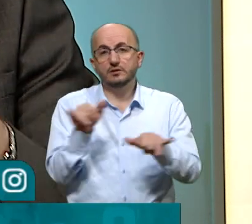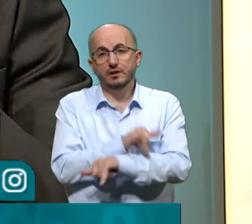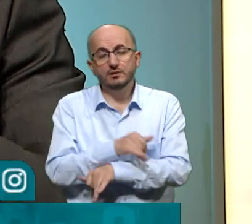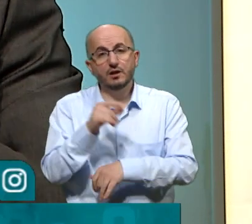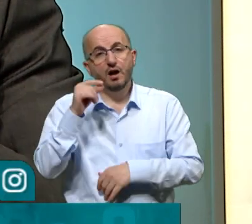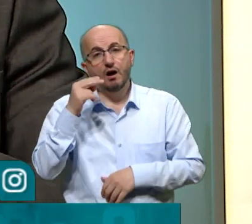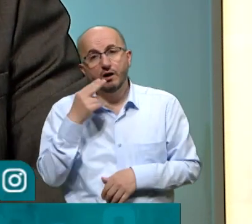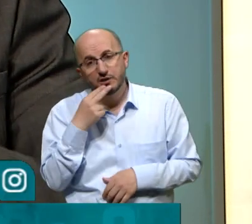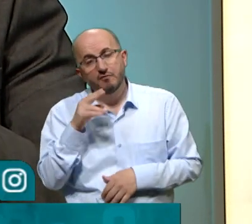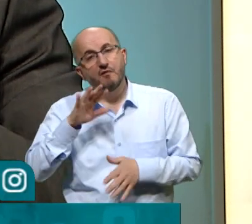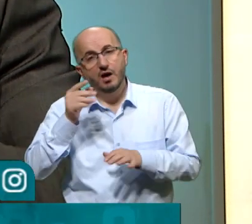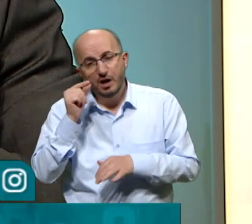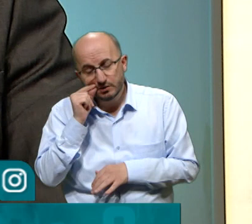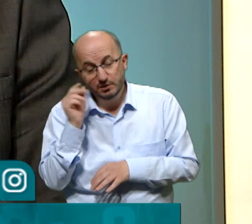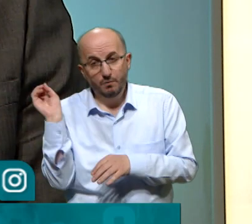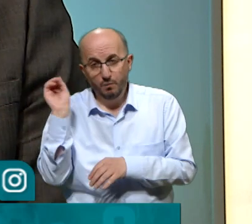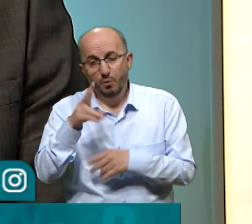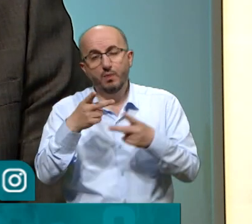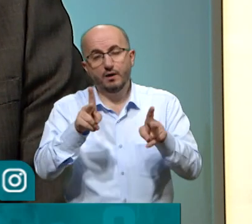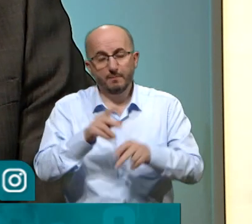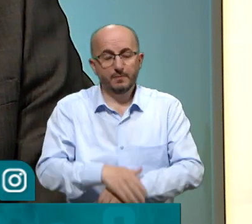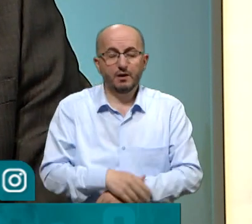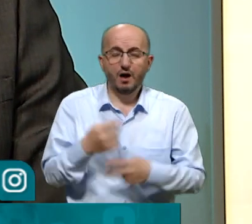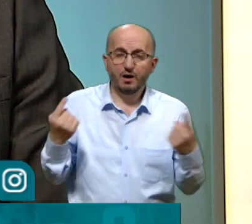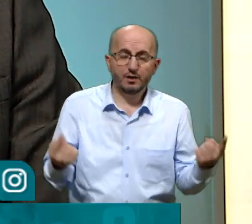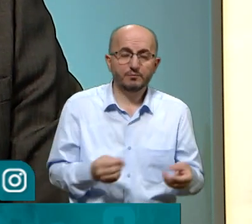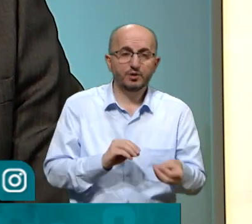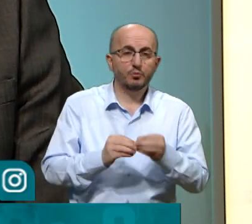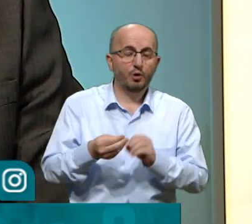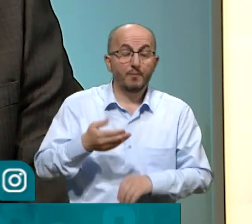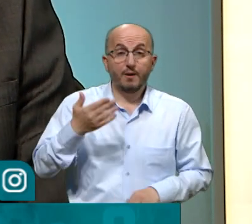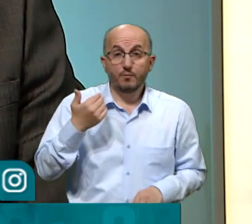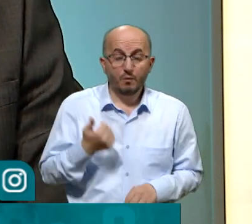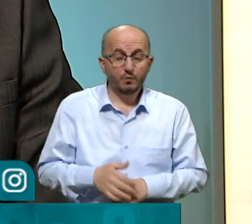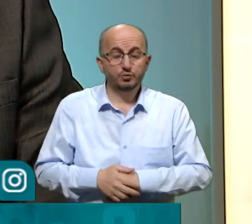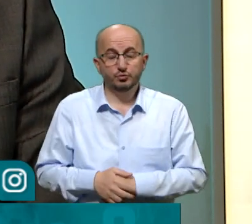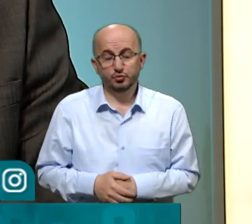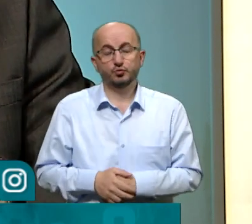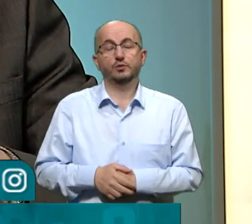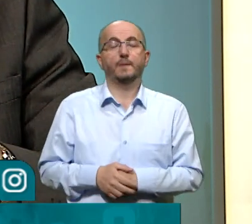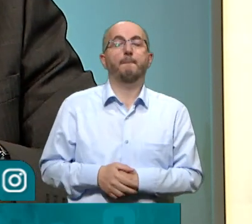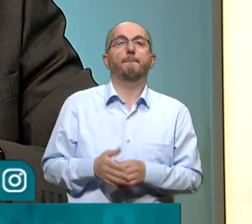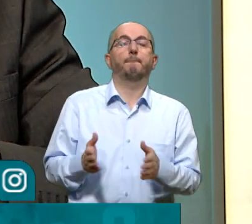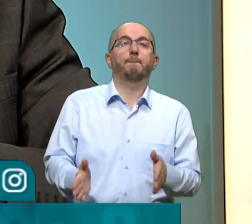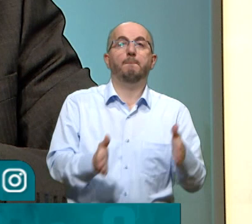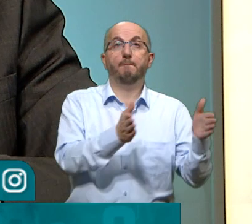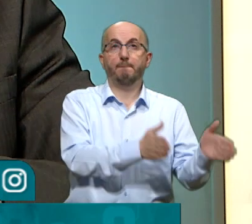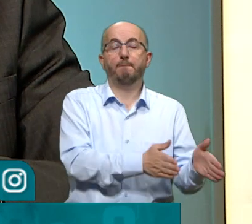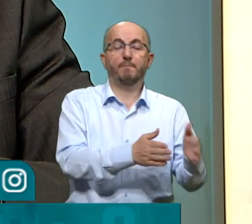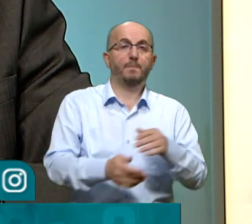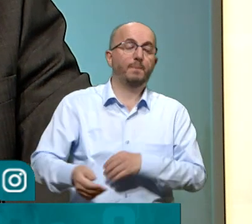Efendim yine hanımefendi veyahutta bir erkeği göndermekte herhangi bir sakınca yoktur Ayrıca